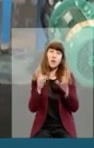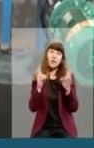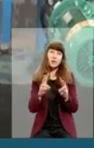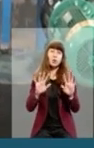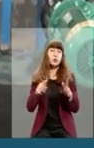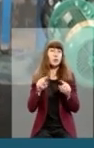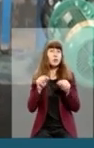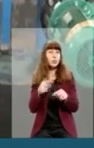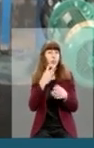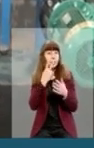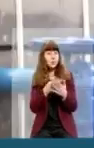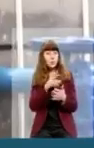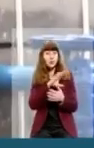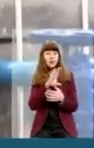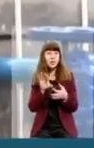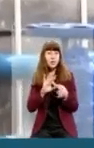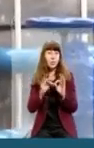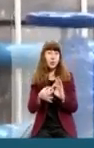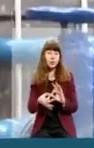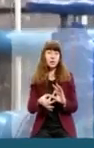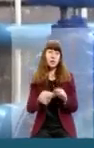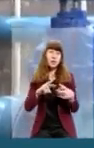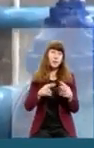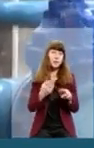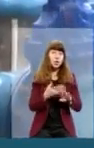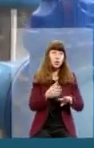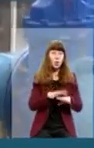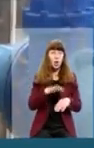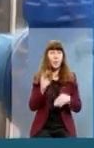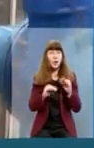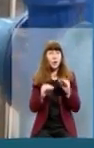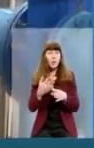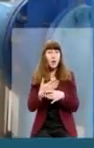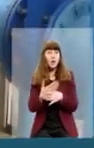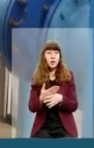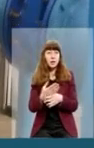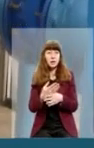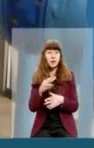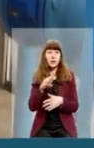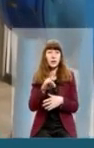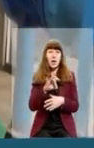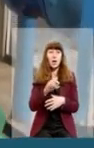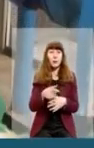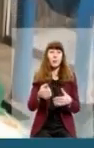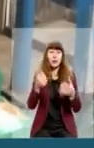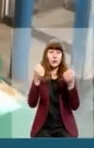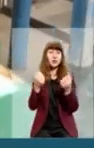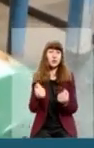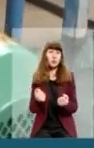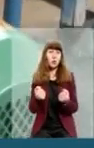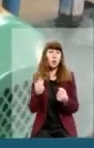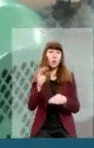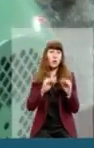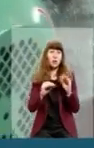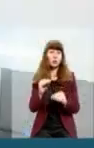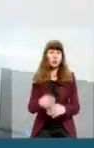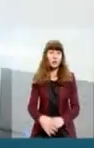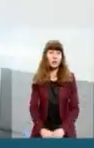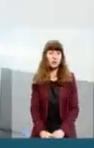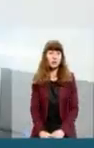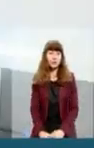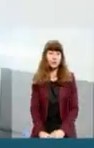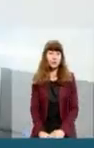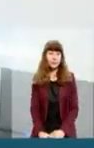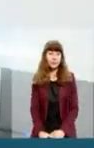приводить ситуации здесь предусмотрено все к примеру заменить тяжелое оборудование поможет таль подвесное грузоподъемное устройство